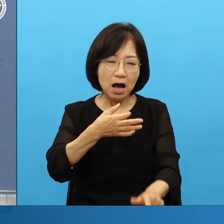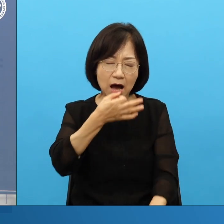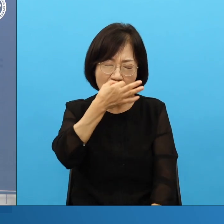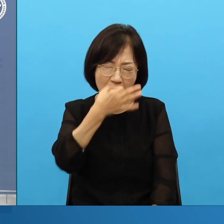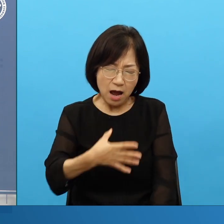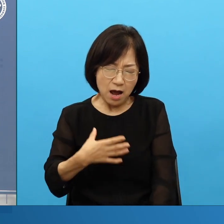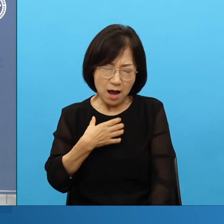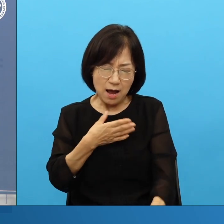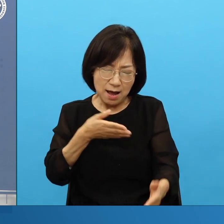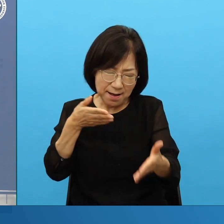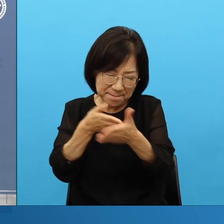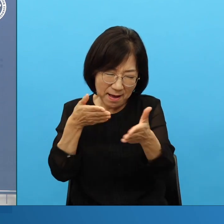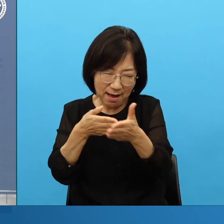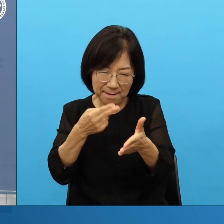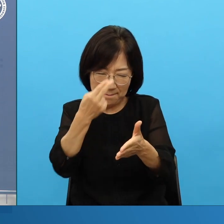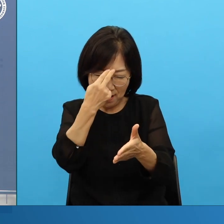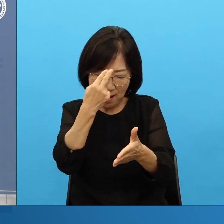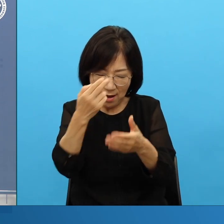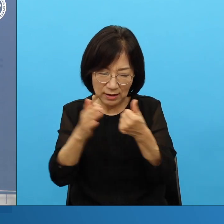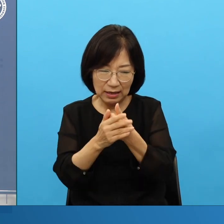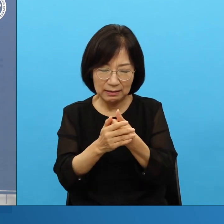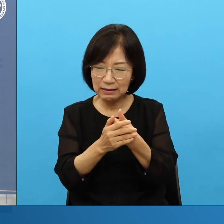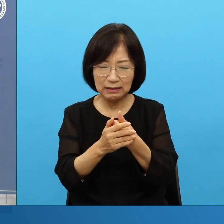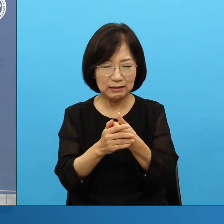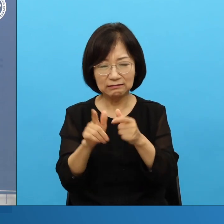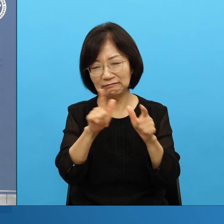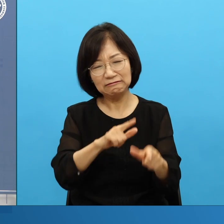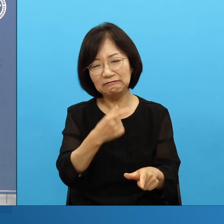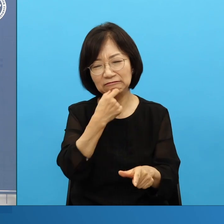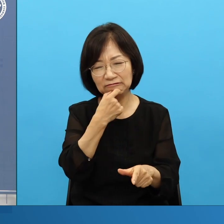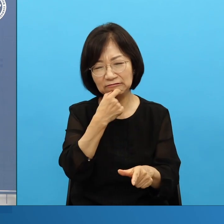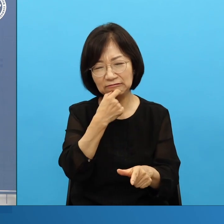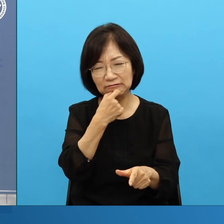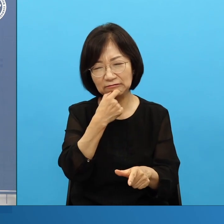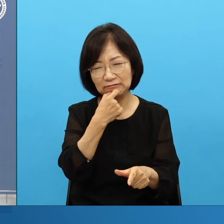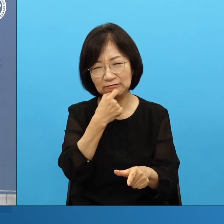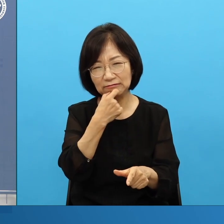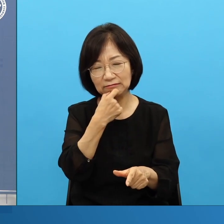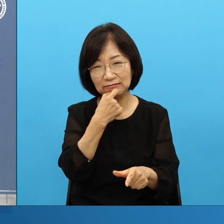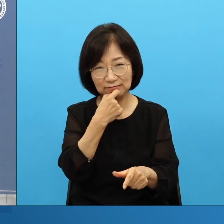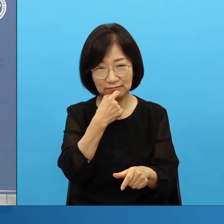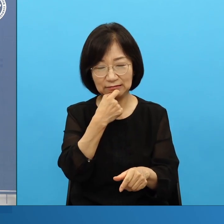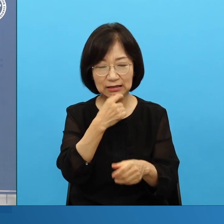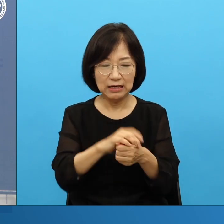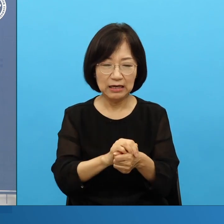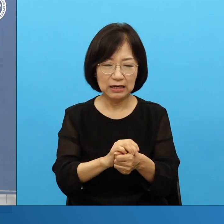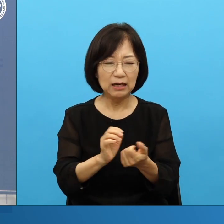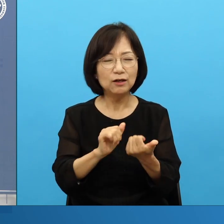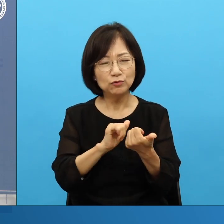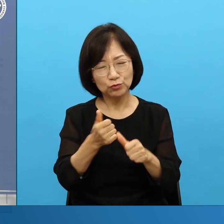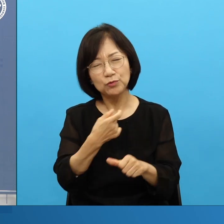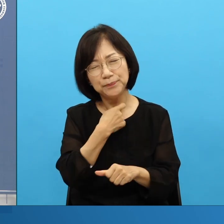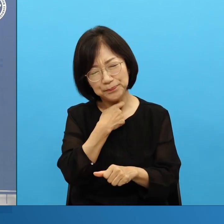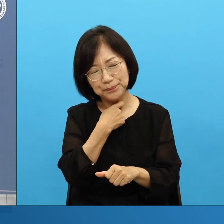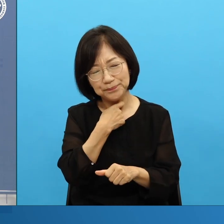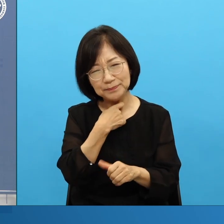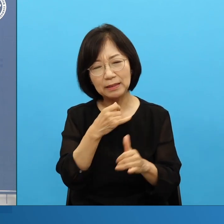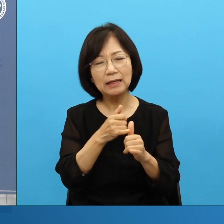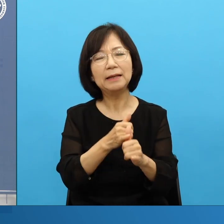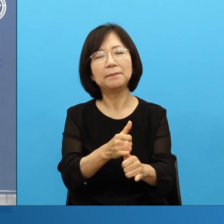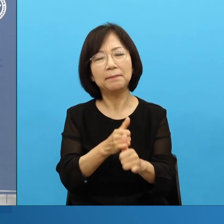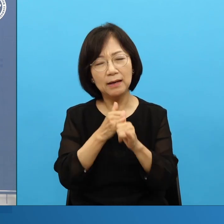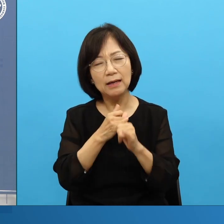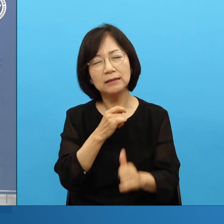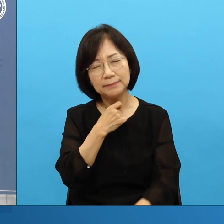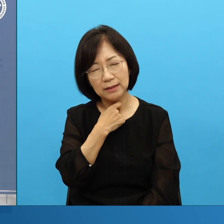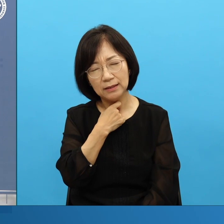say they want to end their lives. 사람이 너무 어려워지면 정신도 이상해지잖아요. 너무 어려워지니까 죽음밖에 생각이 안 날 정도로 어려워졌단 말이에요. And because they go